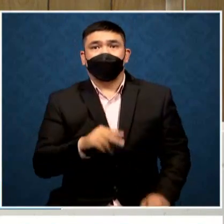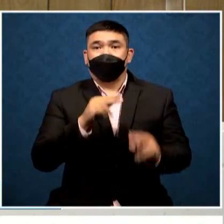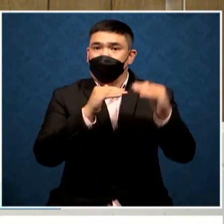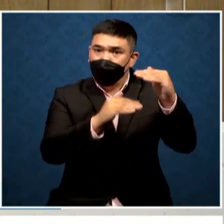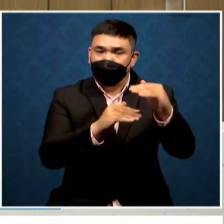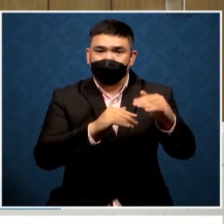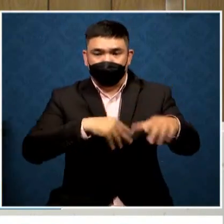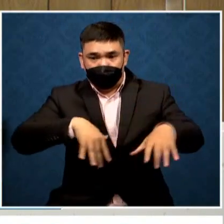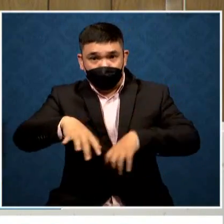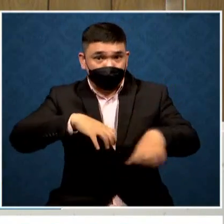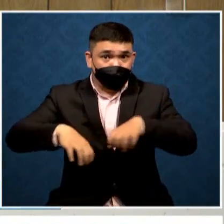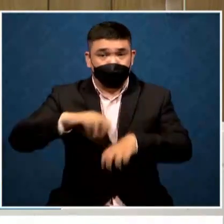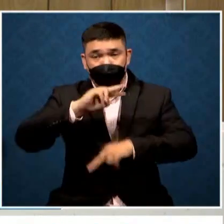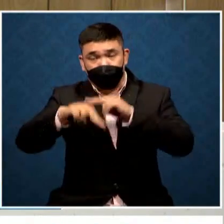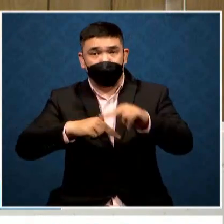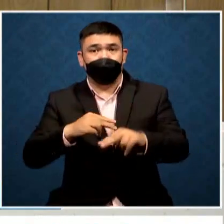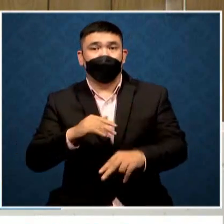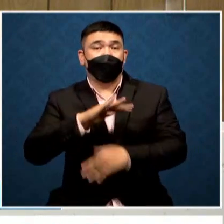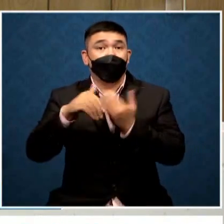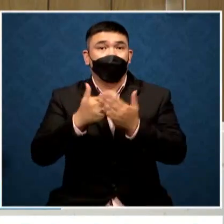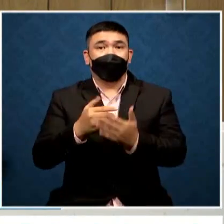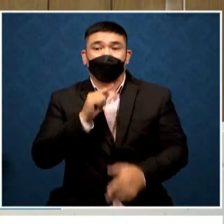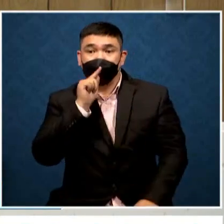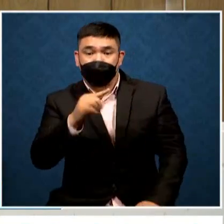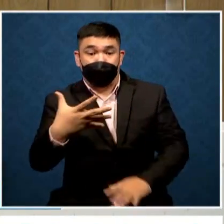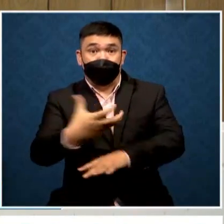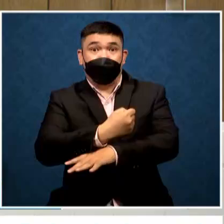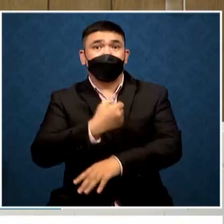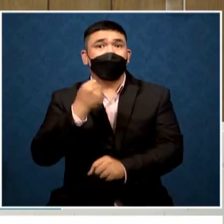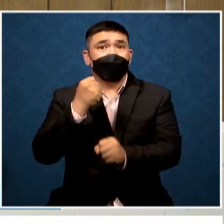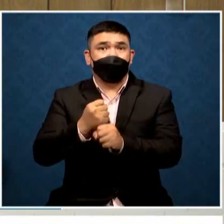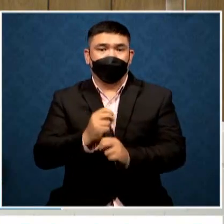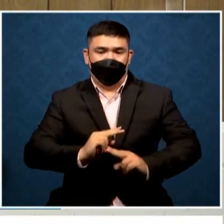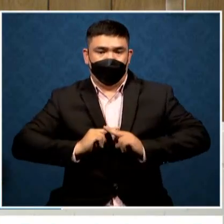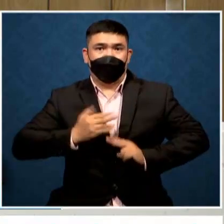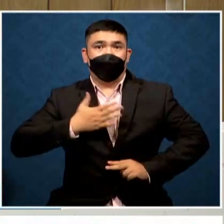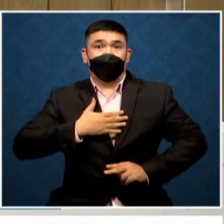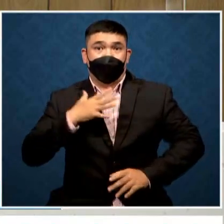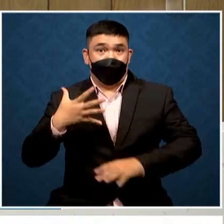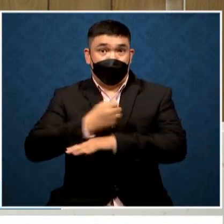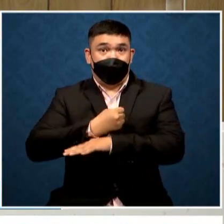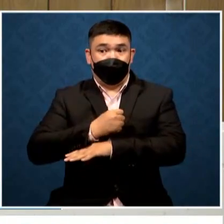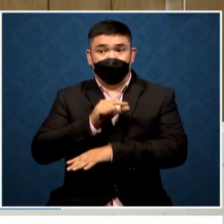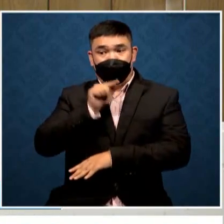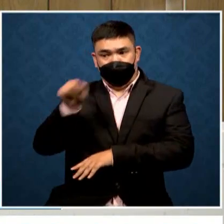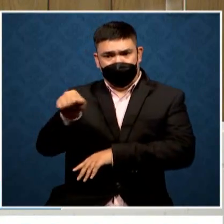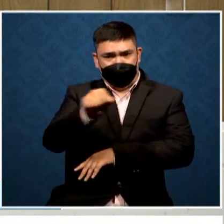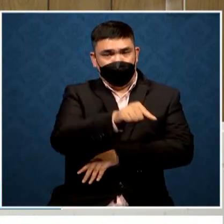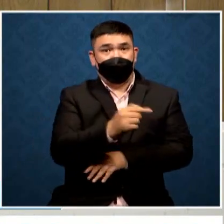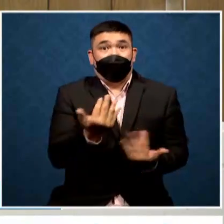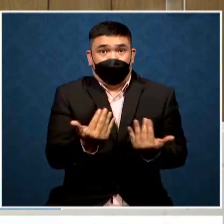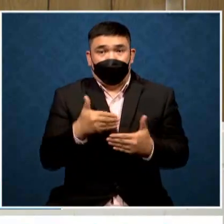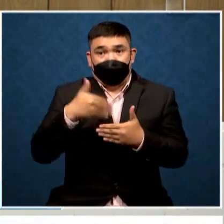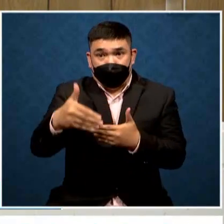การบริหารการแผ่นดินขอให้การทุกส่วนซึ่งเขามีอำนาจหน้าที่ไม่ใช่ผมมีอำนาจหน้าที่ซึ่งเดี๋ยวผมก็จะเรียนว่าสิ่ง